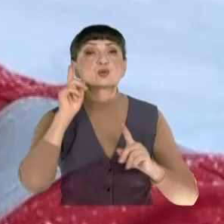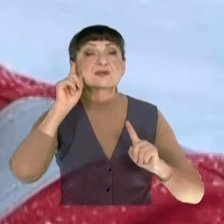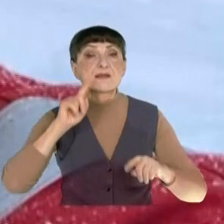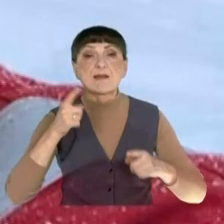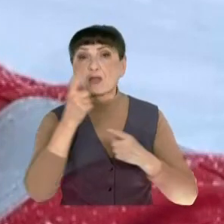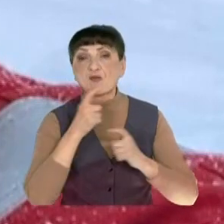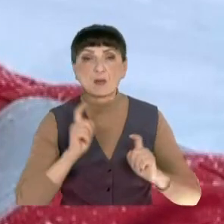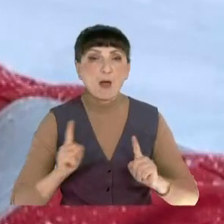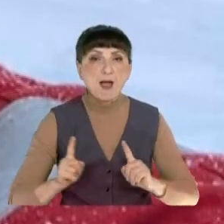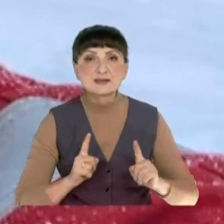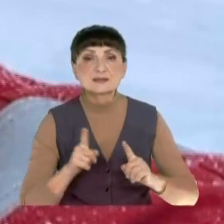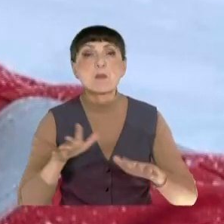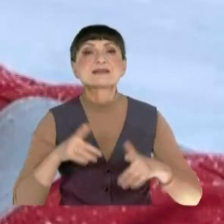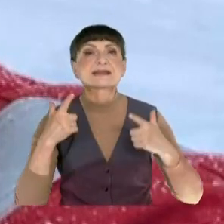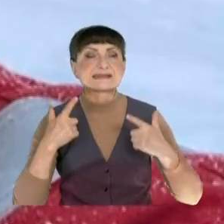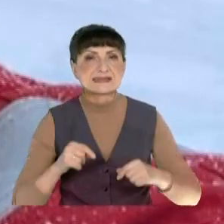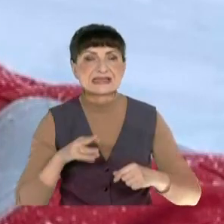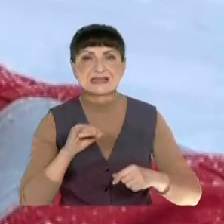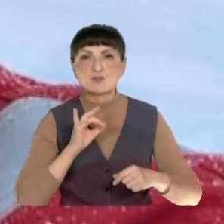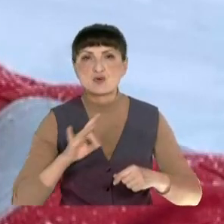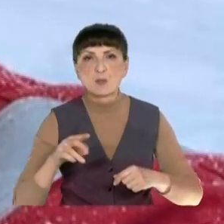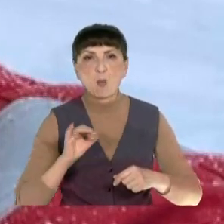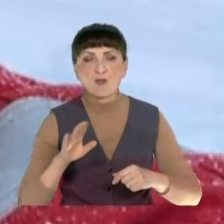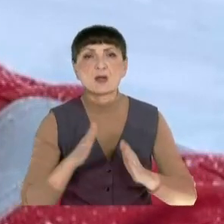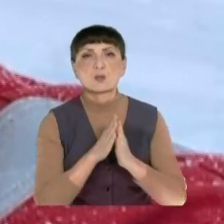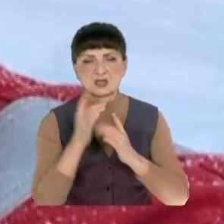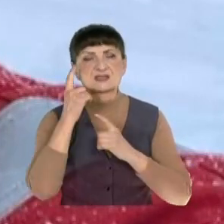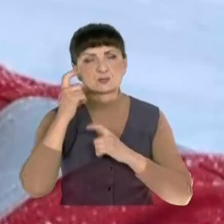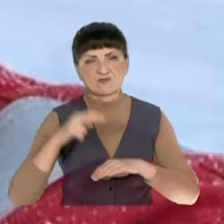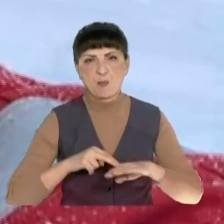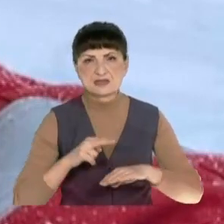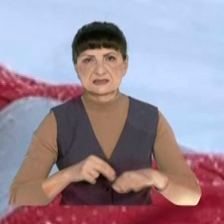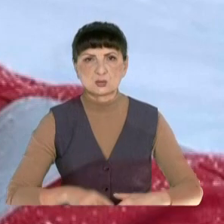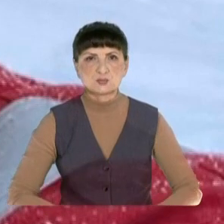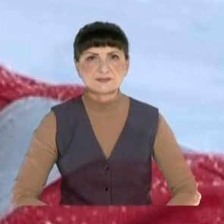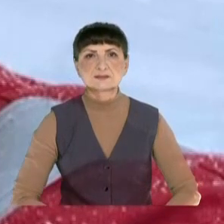располагает информацией о местонахождении Тимура Попова, просят сообщить в полицию.